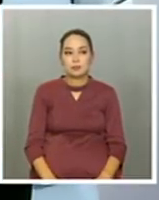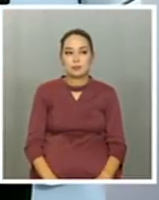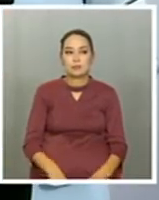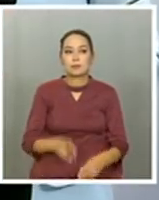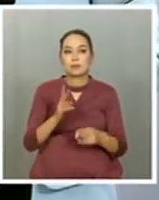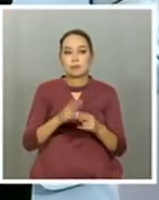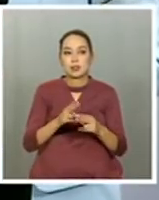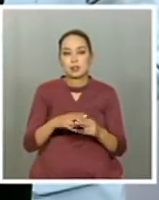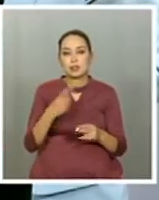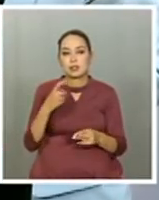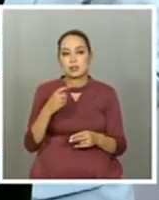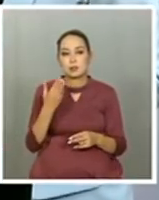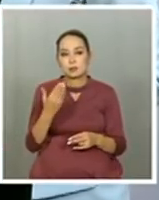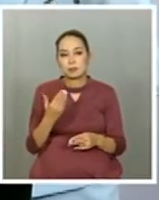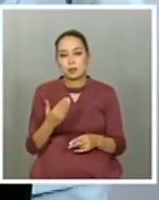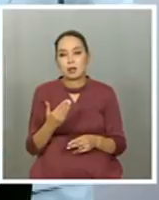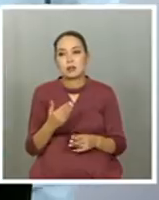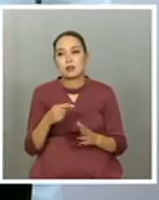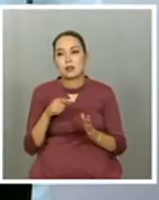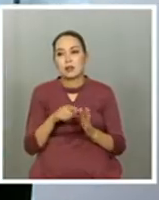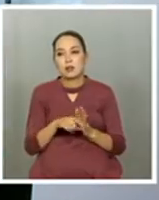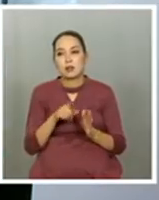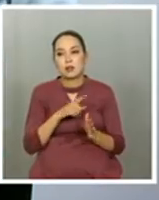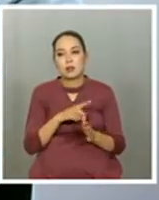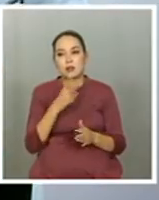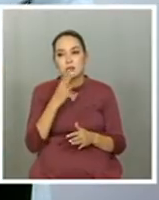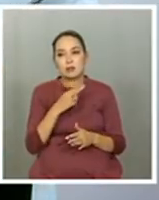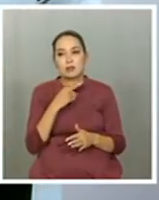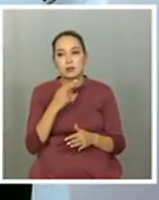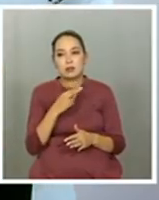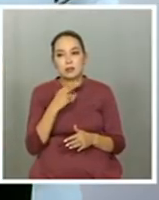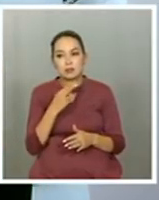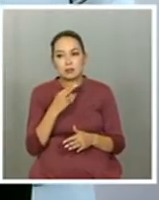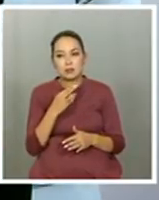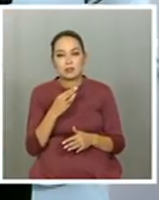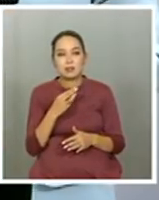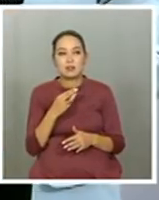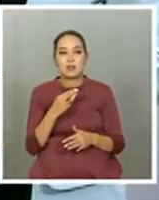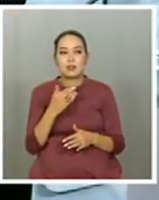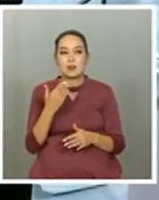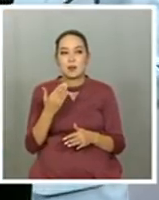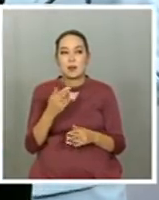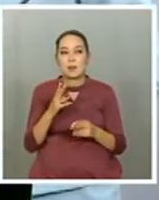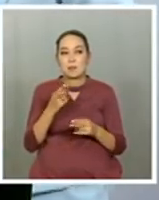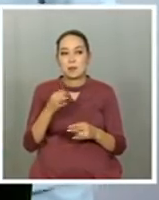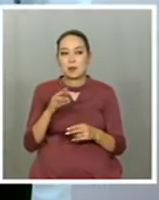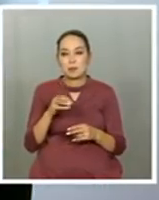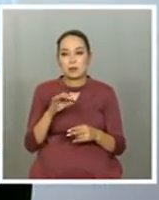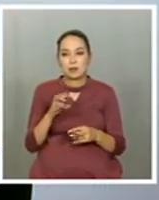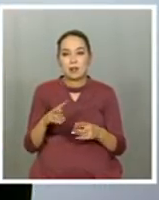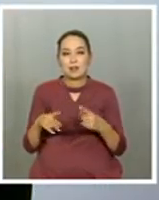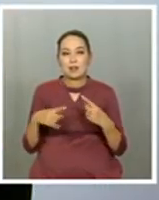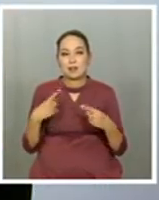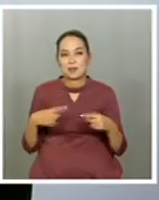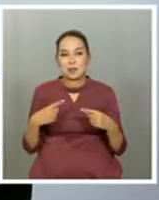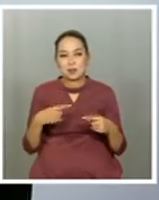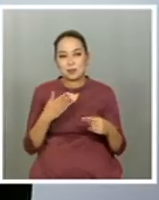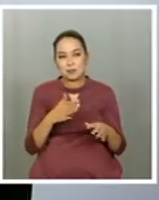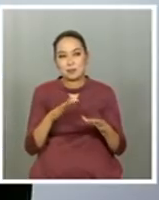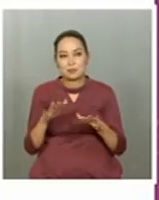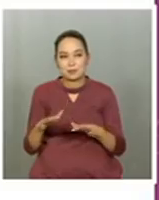Металдардың химиялық қасиеттерін қарап көретін болсақ, металдар кейбір бейметалдармен әрекеттеседі. Яғни осы жерде